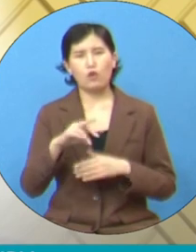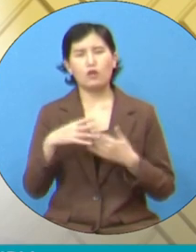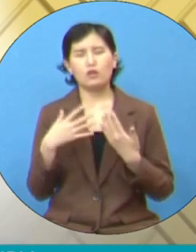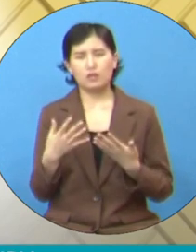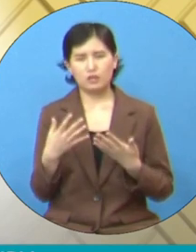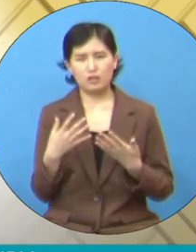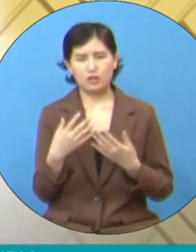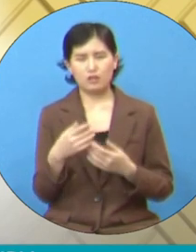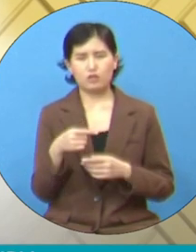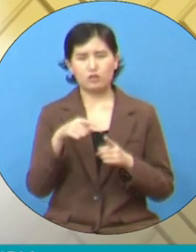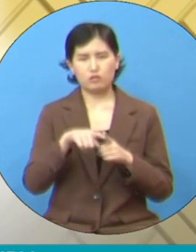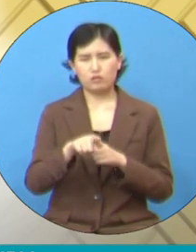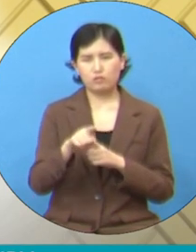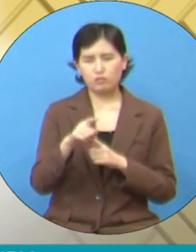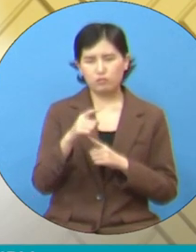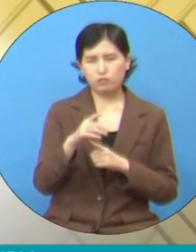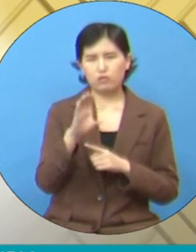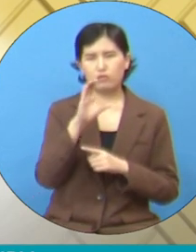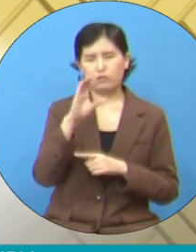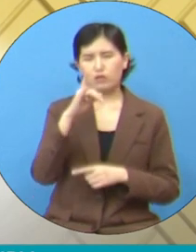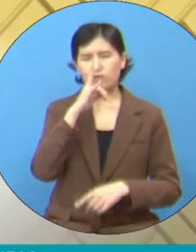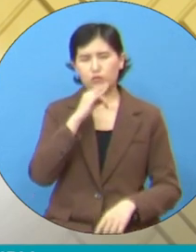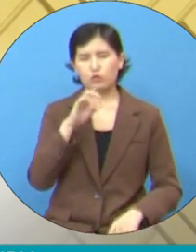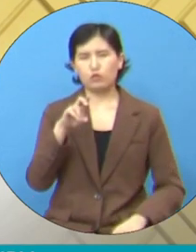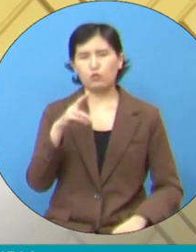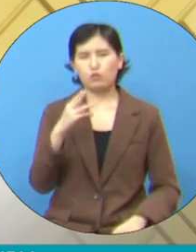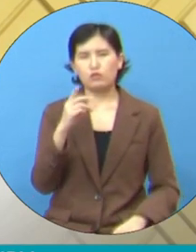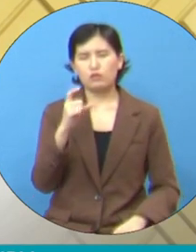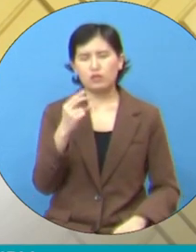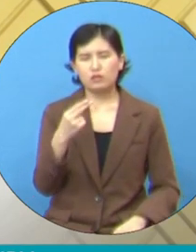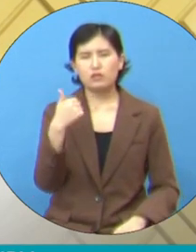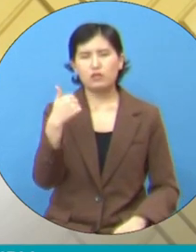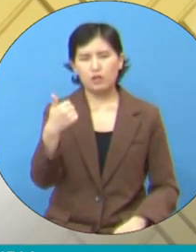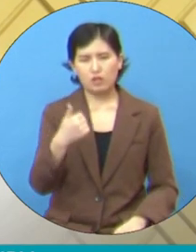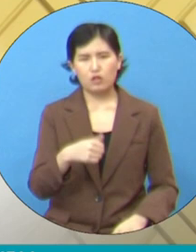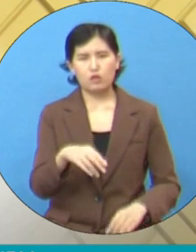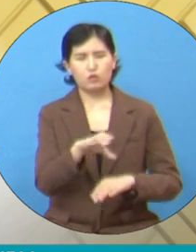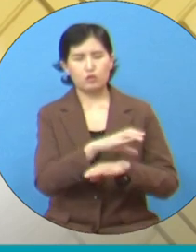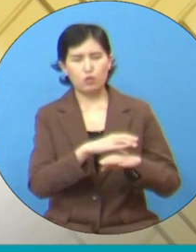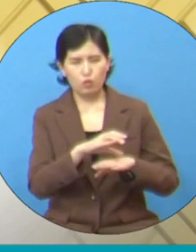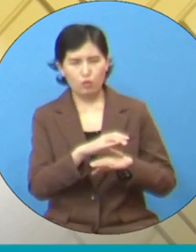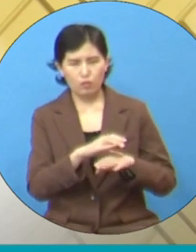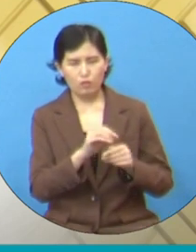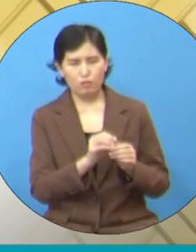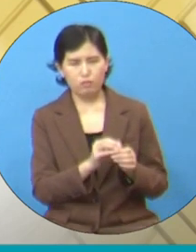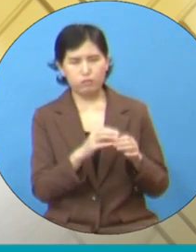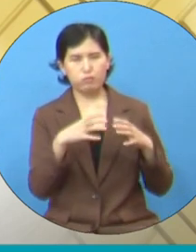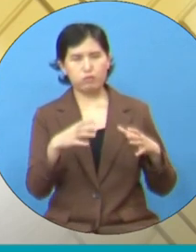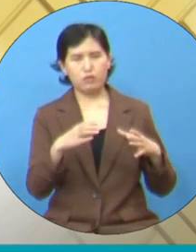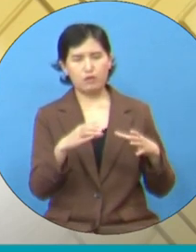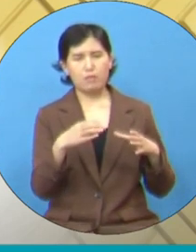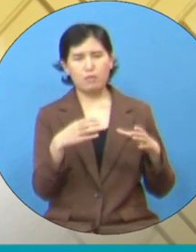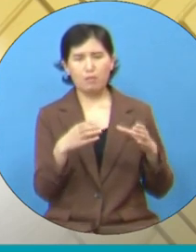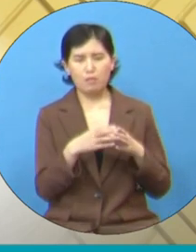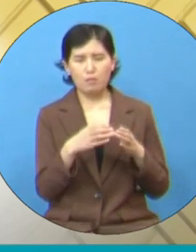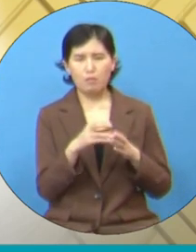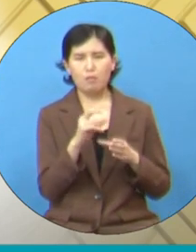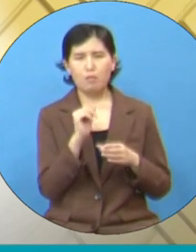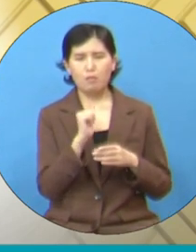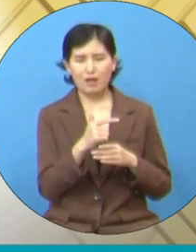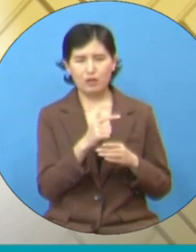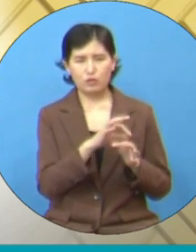их бүтц сайтай, хин одоо сум багийн төвчөнд хүртэл тийм ээ бэгчсэн энэ намууд л одоо